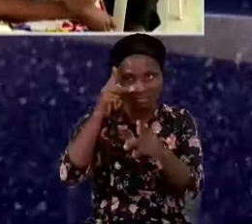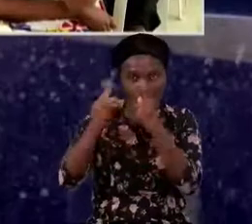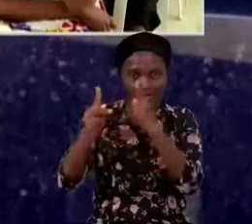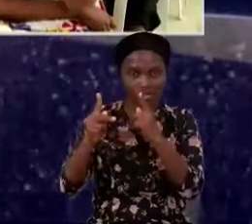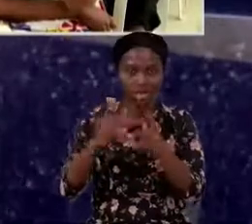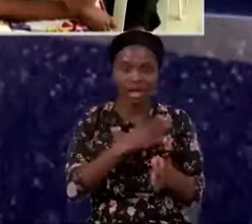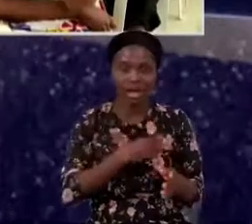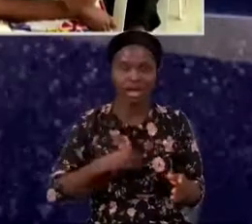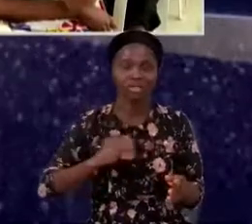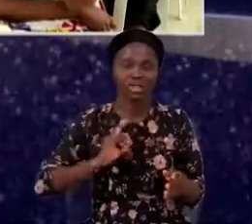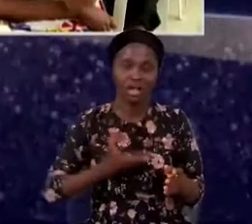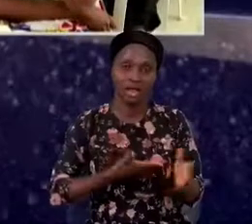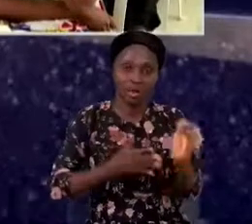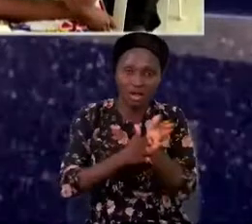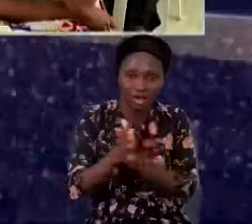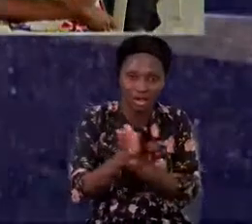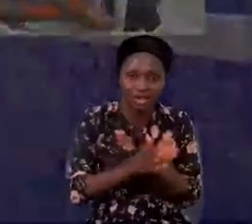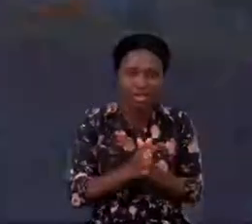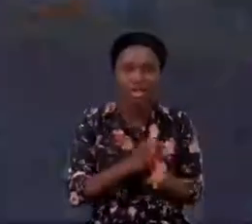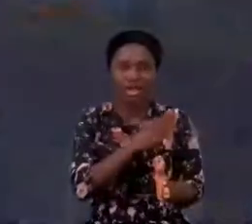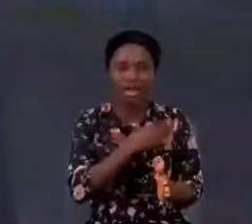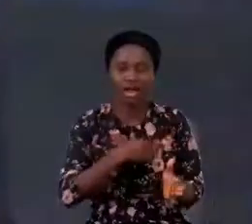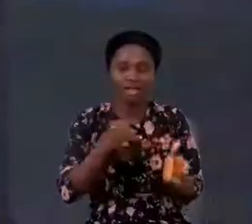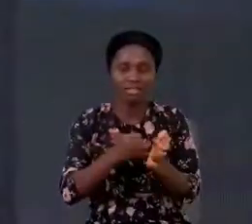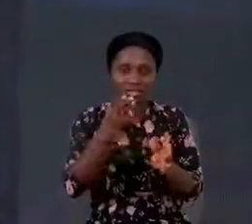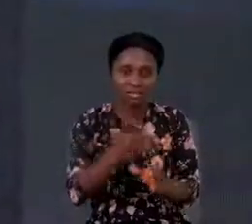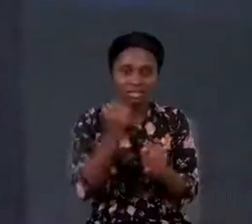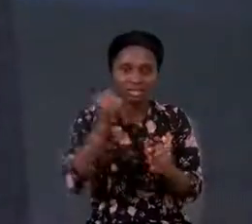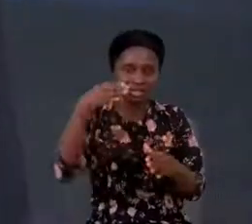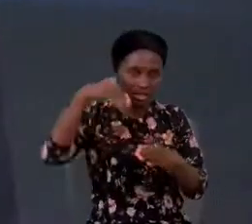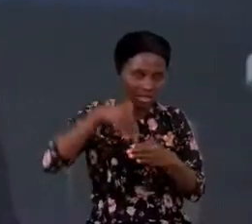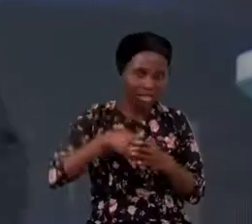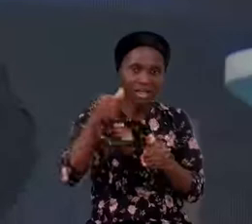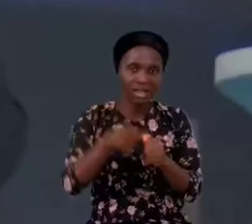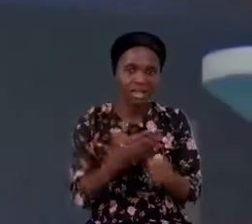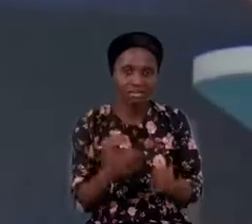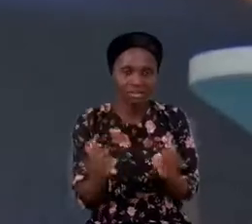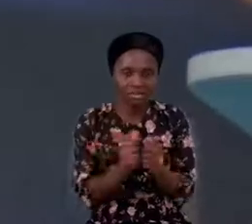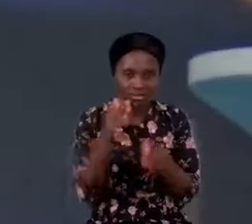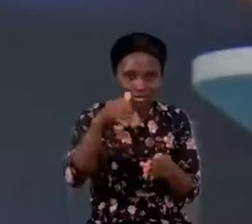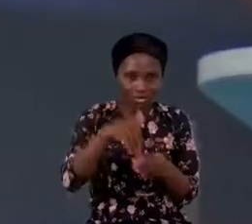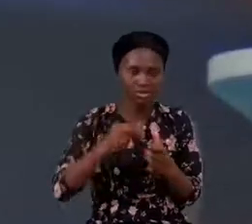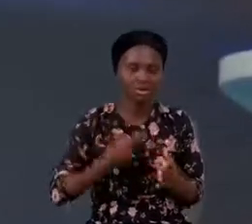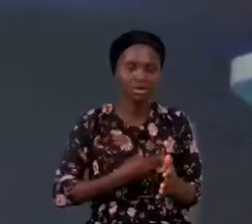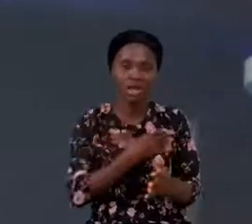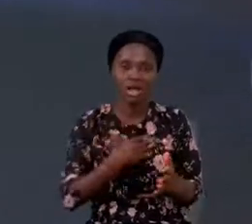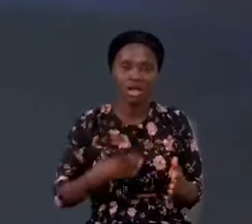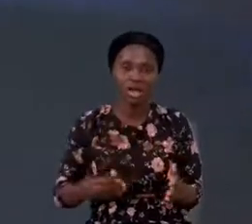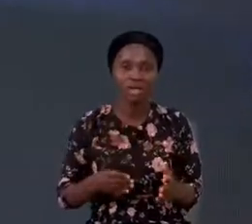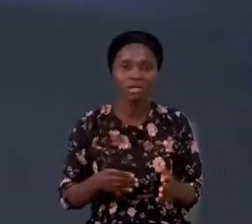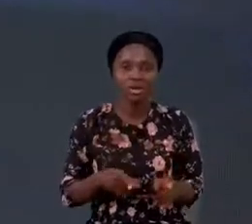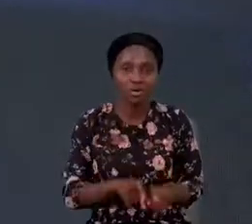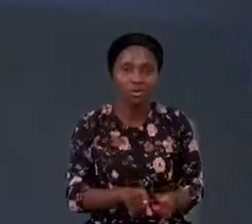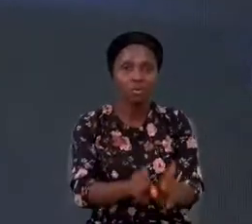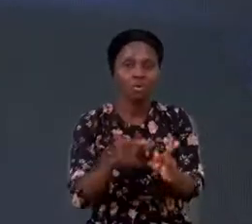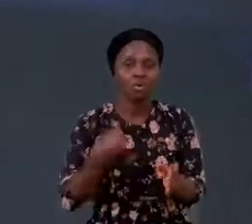tout ce qui est en nous. Et pendant que nous sommes focalisés sur cette chose, nous savons que c'est là l'objectif. Et lorsque